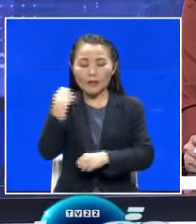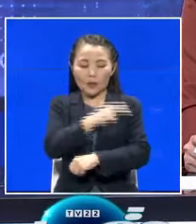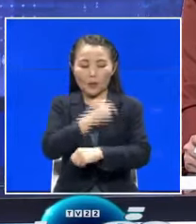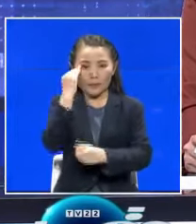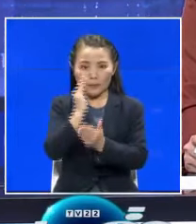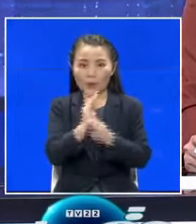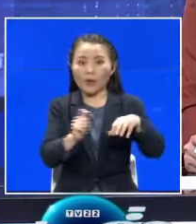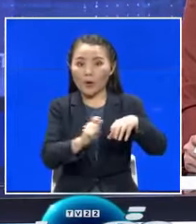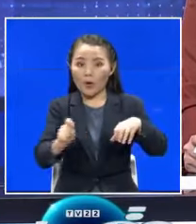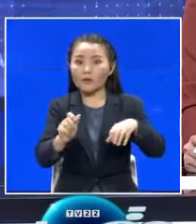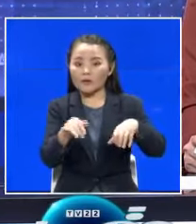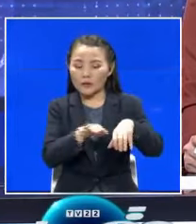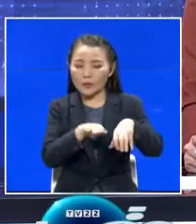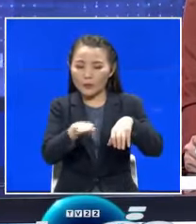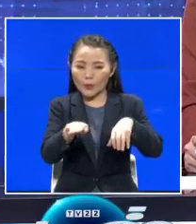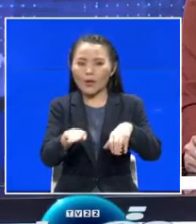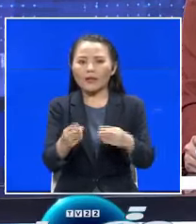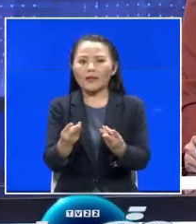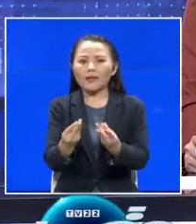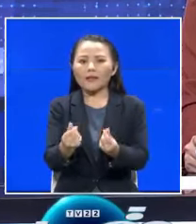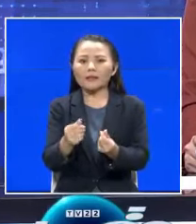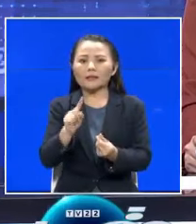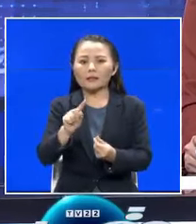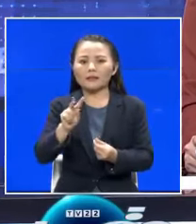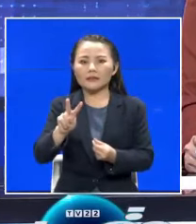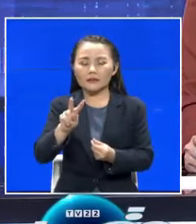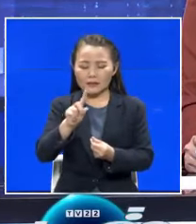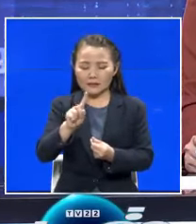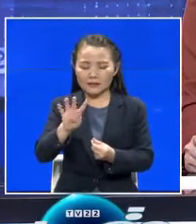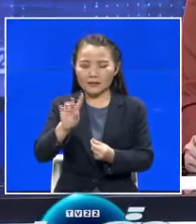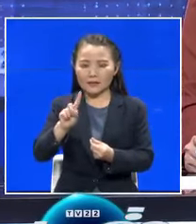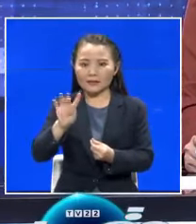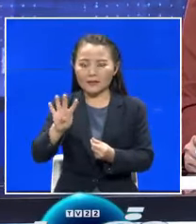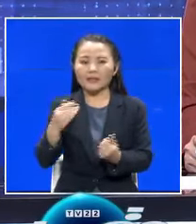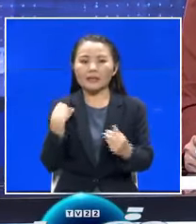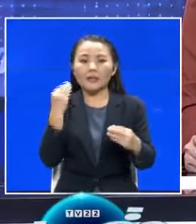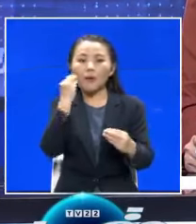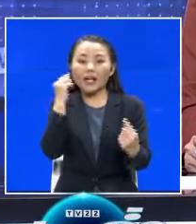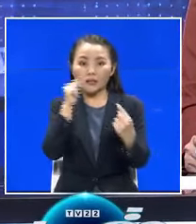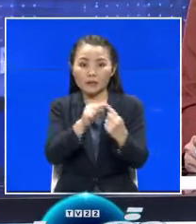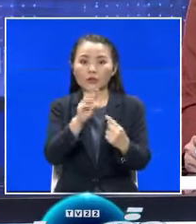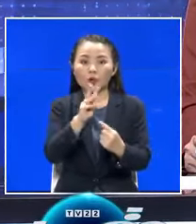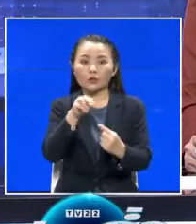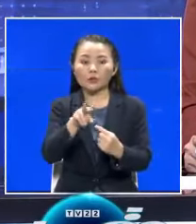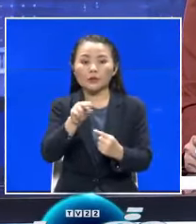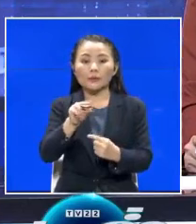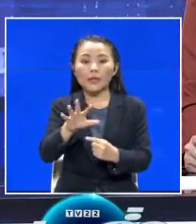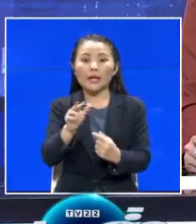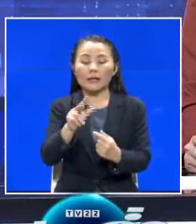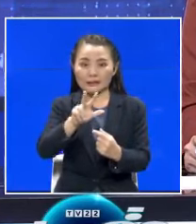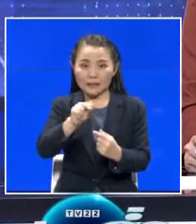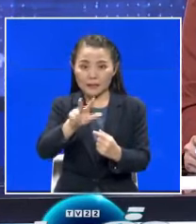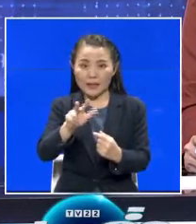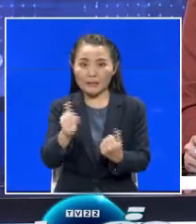ชาก็ไปถึงบ้านจันทร์สองล่าประมาณ6:33นะที่ผู้สื่อข่าวเราส่งข่าวมานะคะแล้วล่